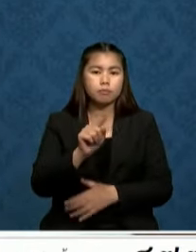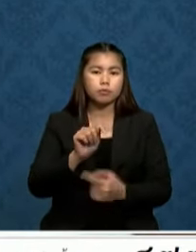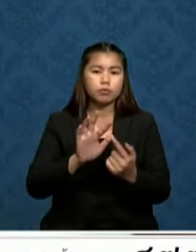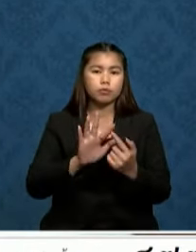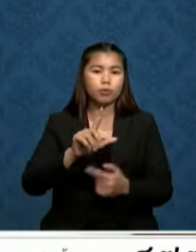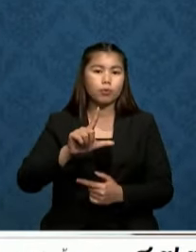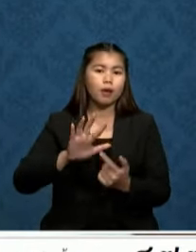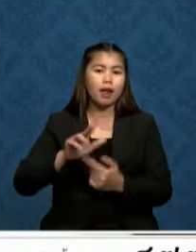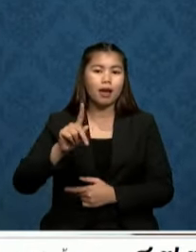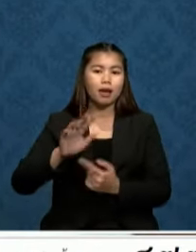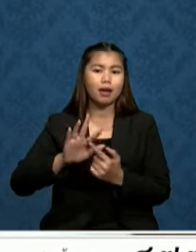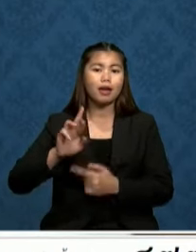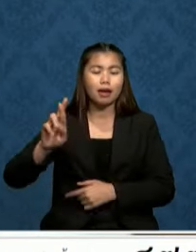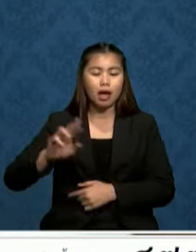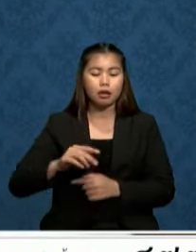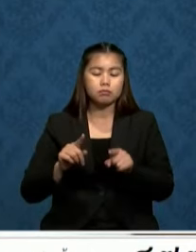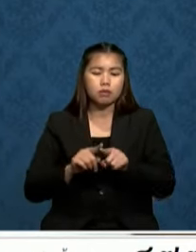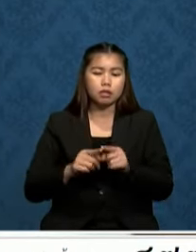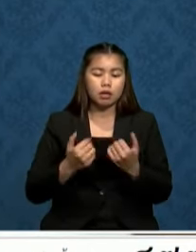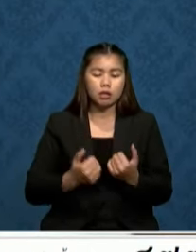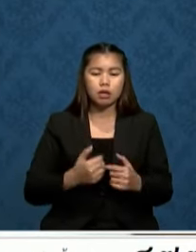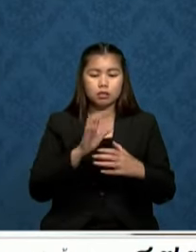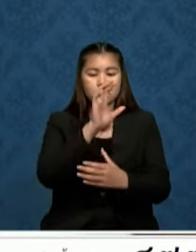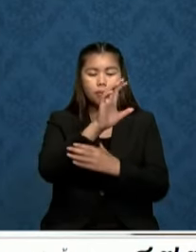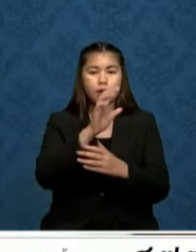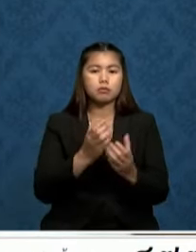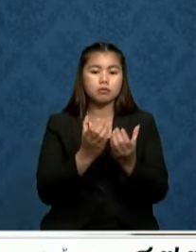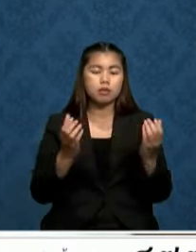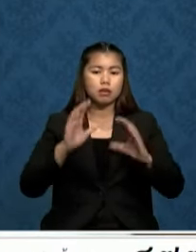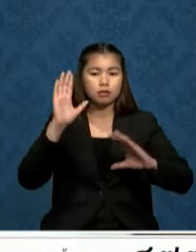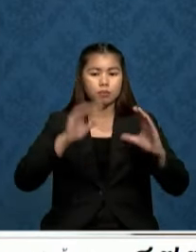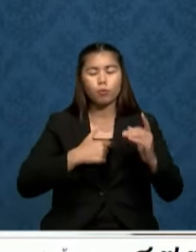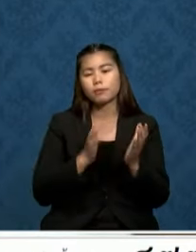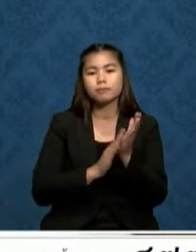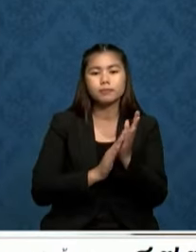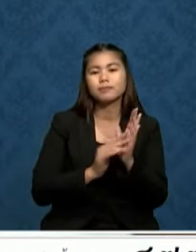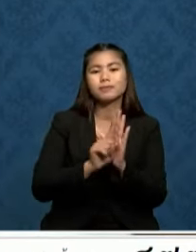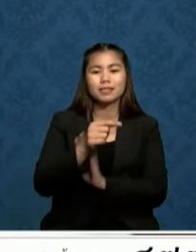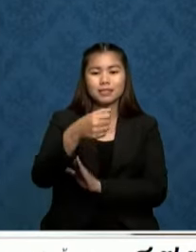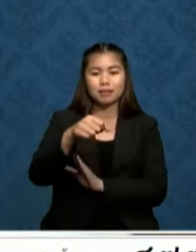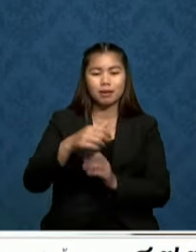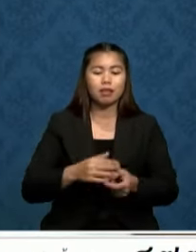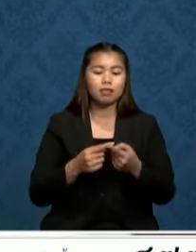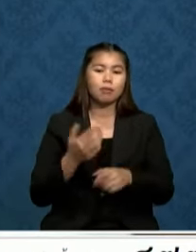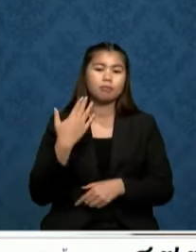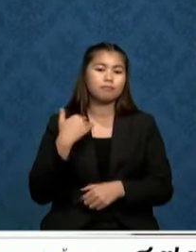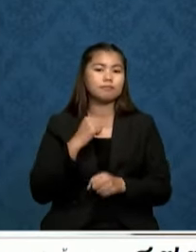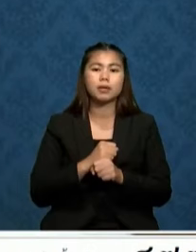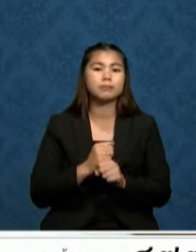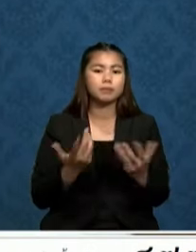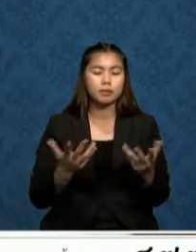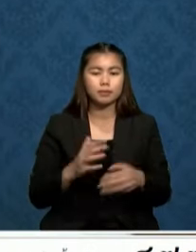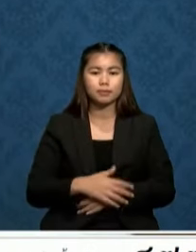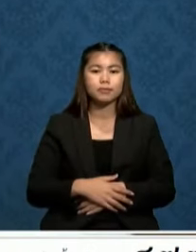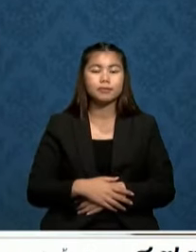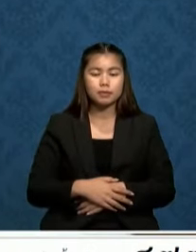สาราธรแต่วนนั้นเขากไม่ทำ millimetersเพ